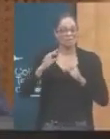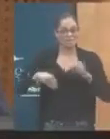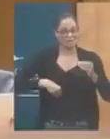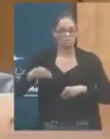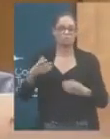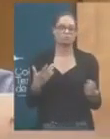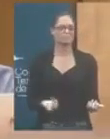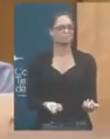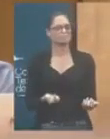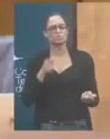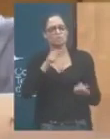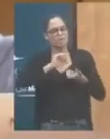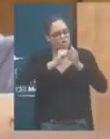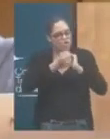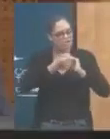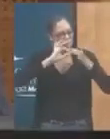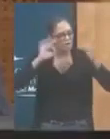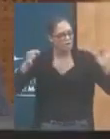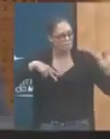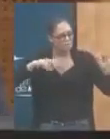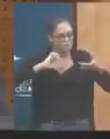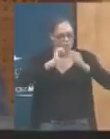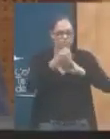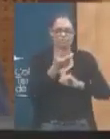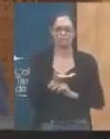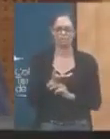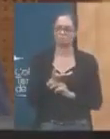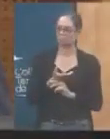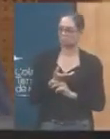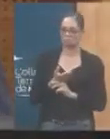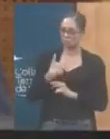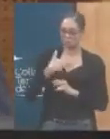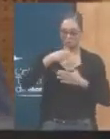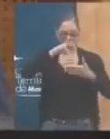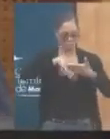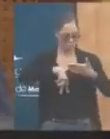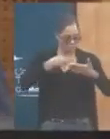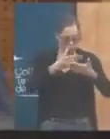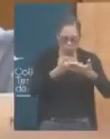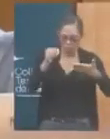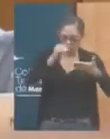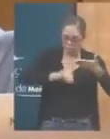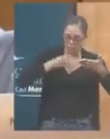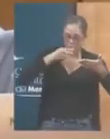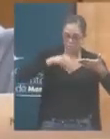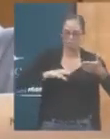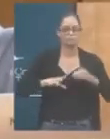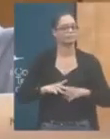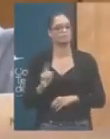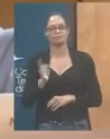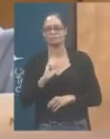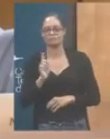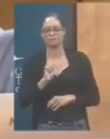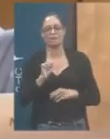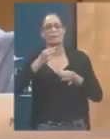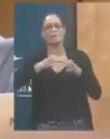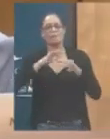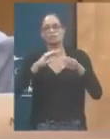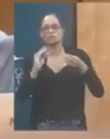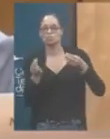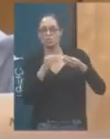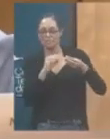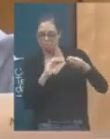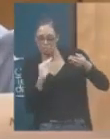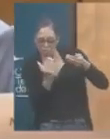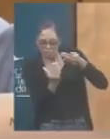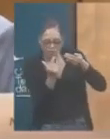Mes propos. Non, mais monsieur Marie-Sainte, je lis ce que vous avez écrit. Non, vous permettez, je vous ai joint les pièces jointes. Bon. J'ai